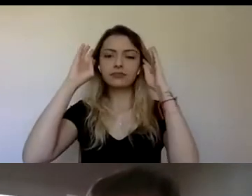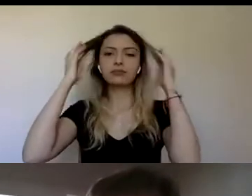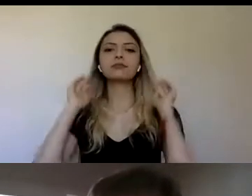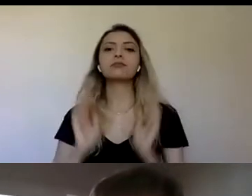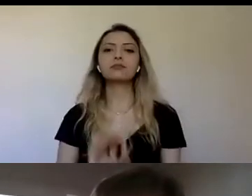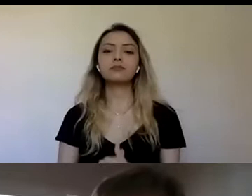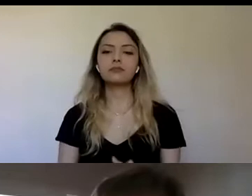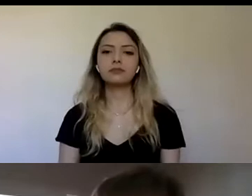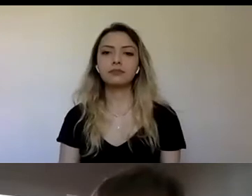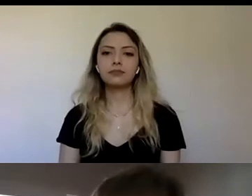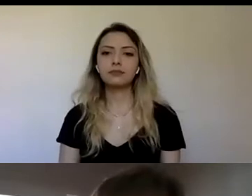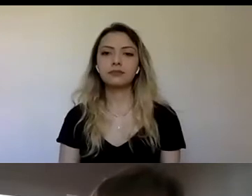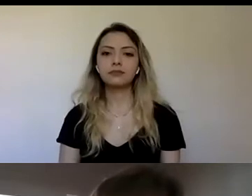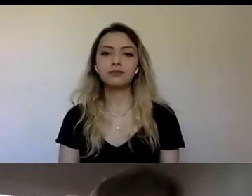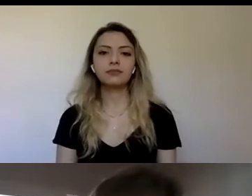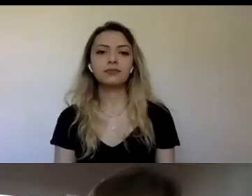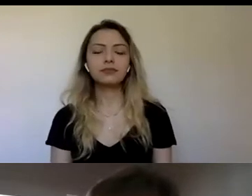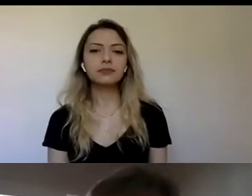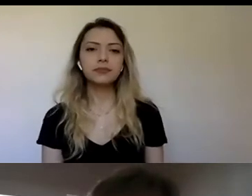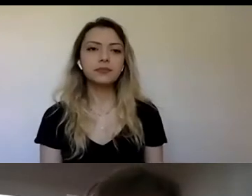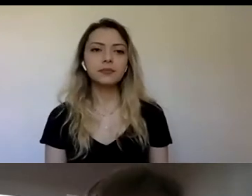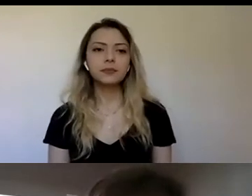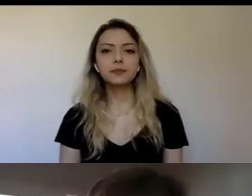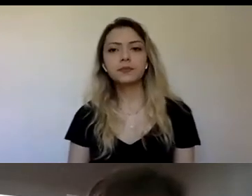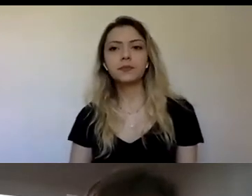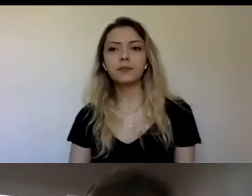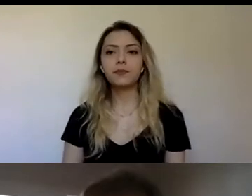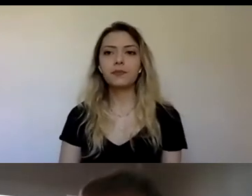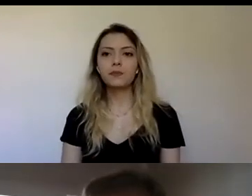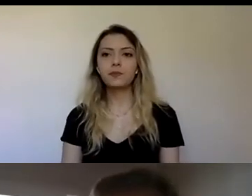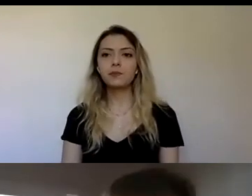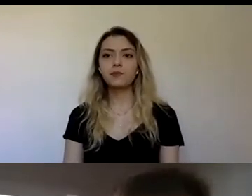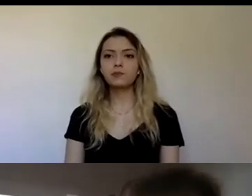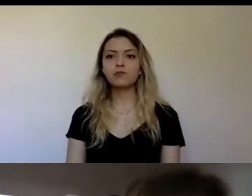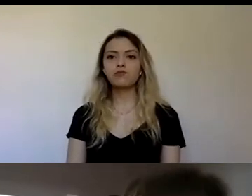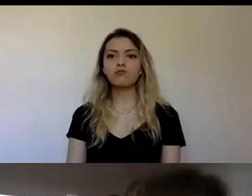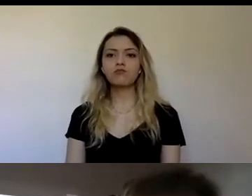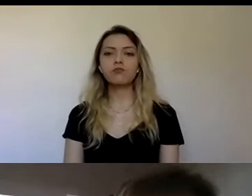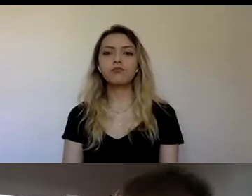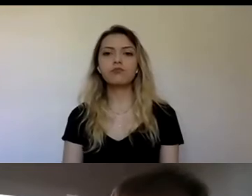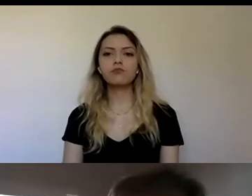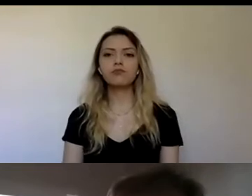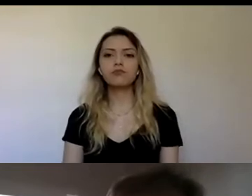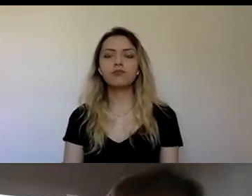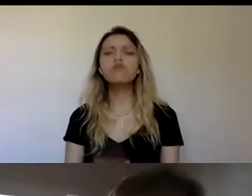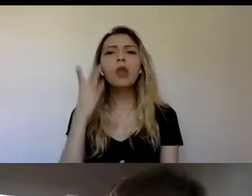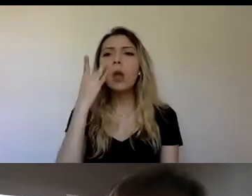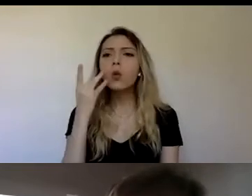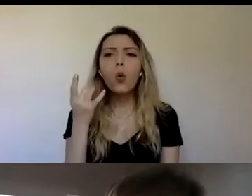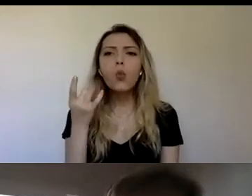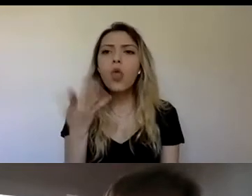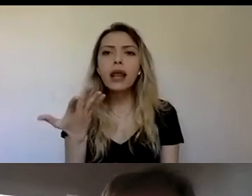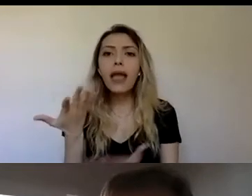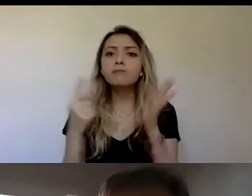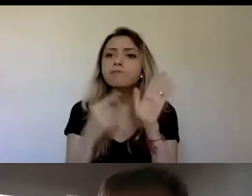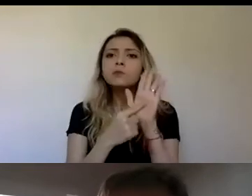Bu Göstergeleri bir hesap